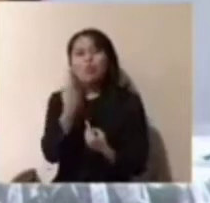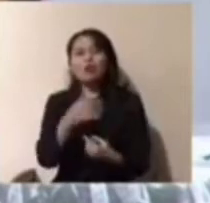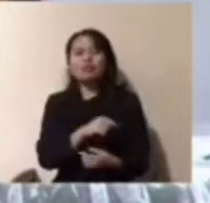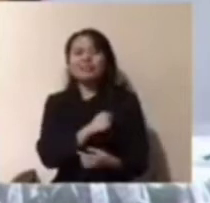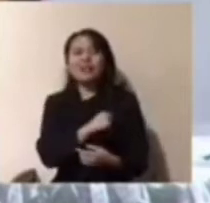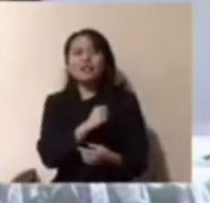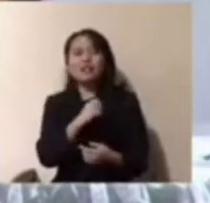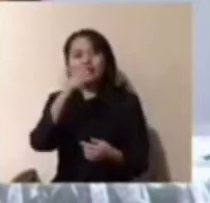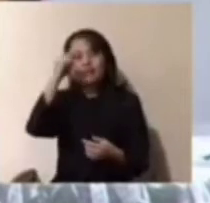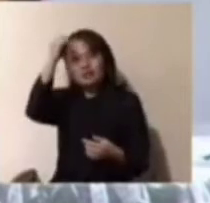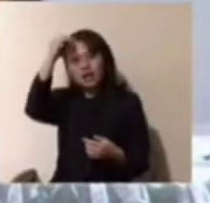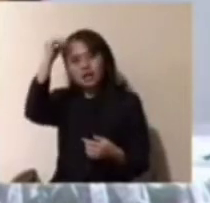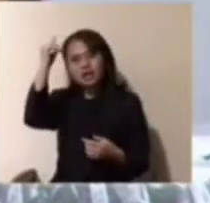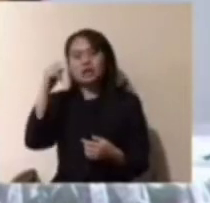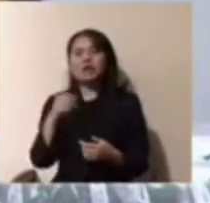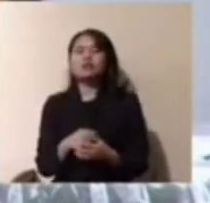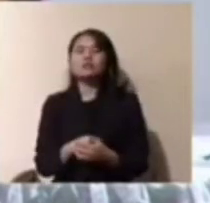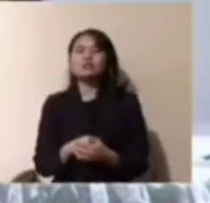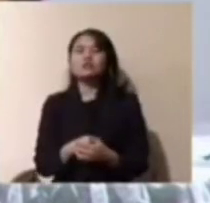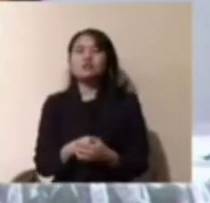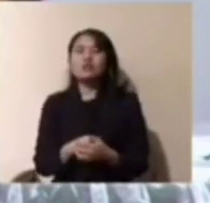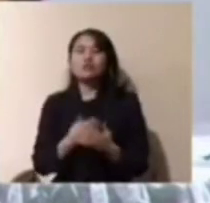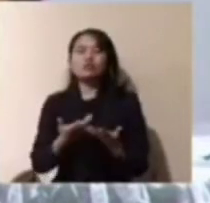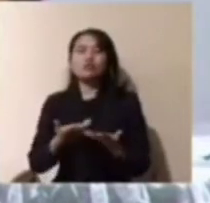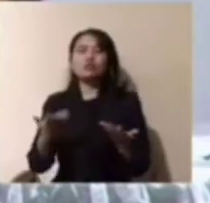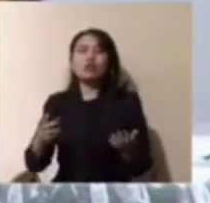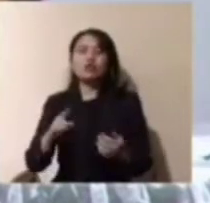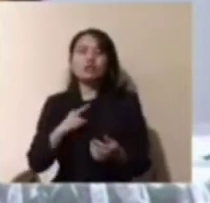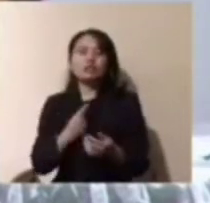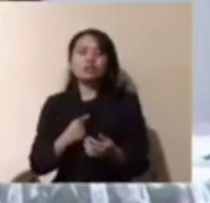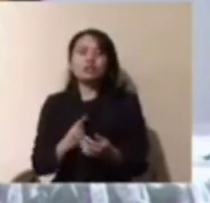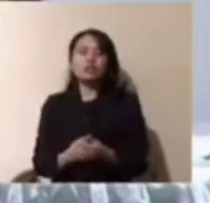itu bagi saudari-saudara kita.